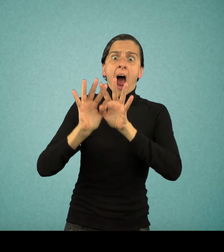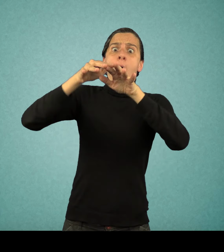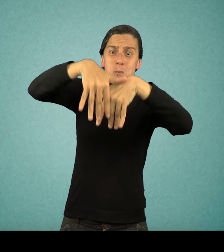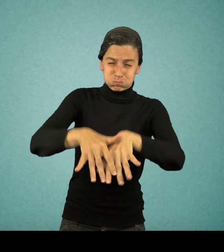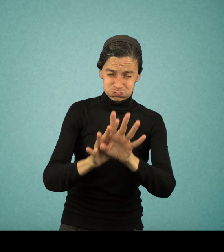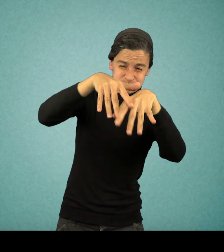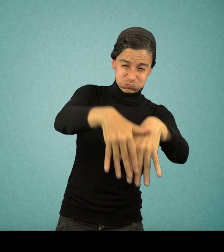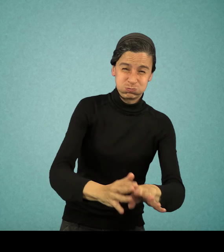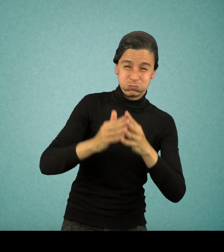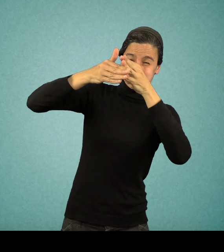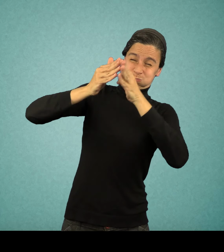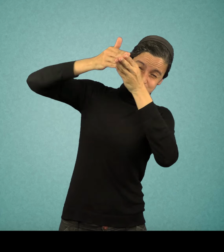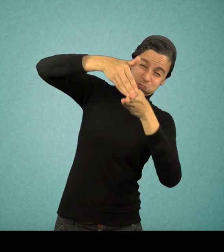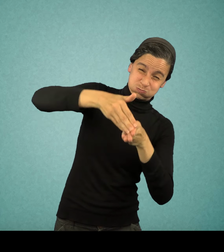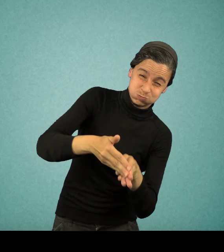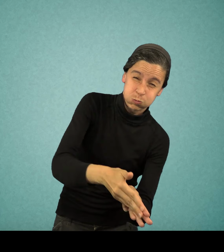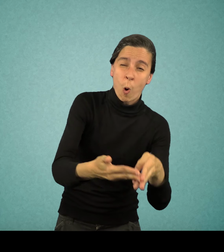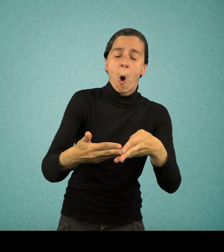devant eux, une cascade.